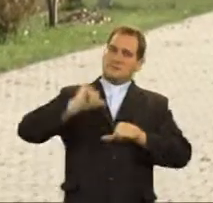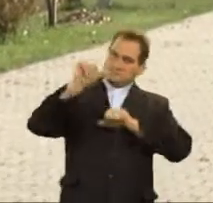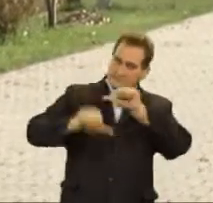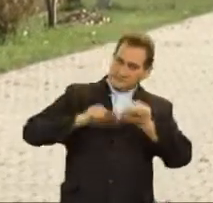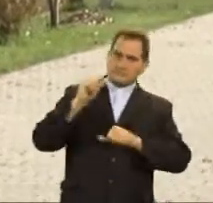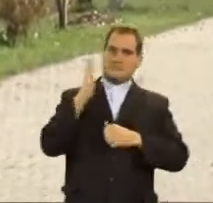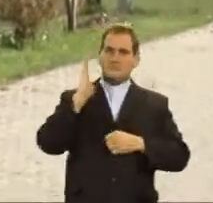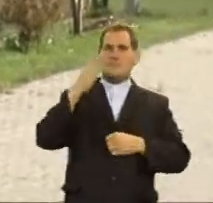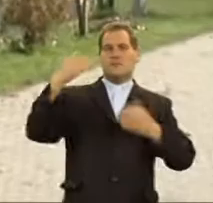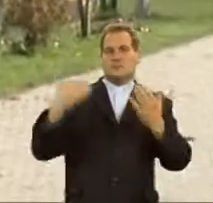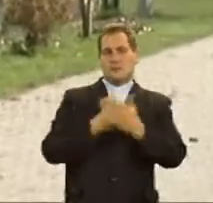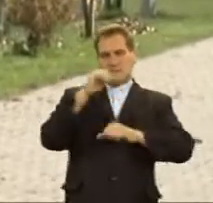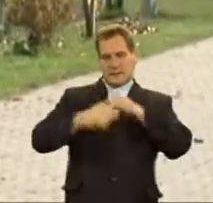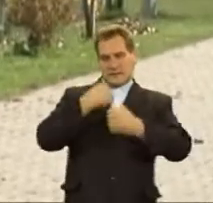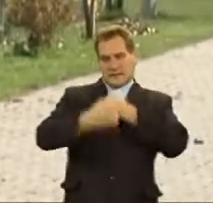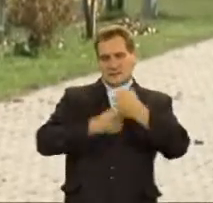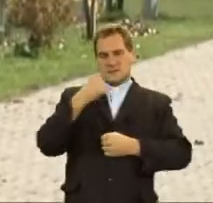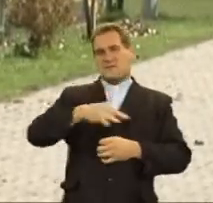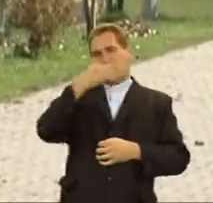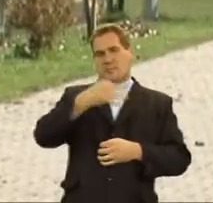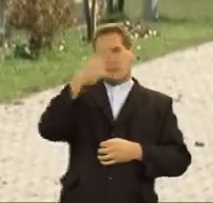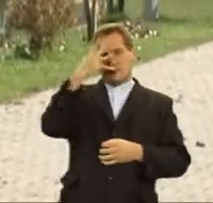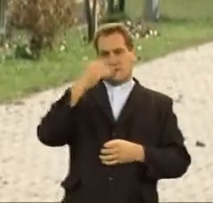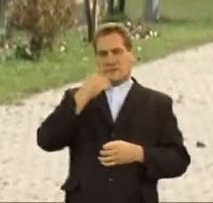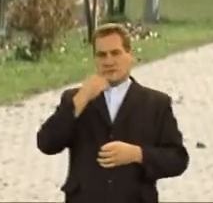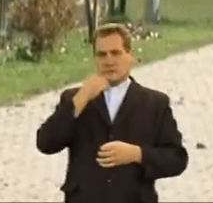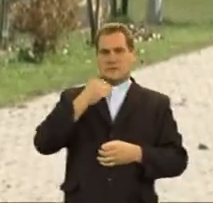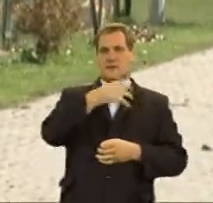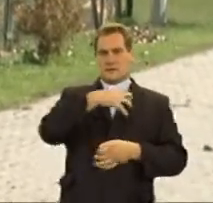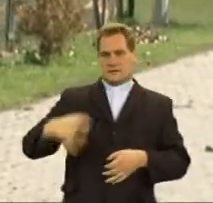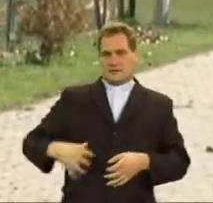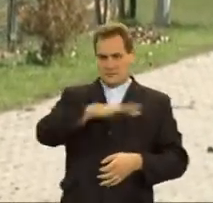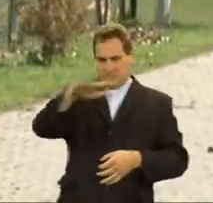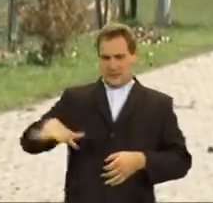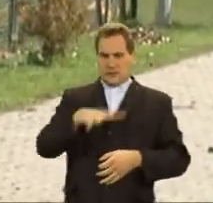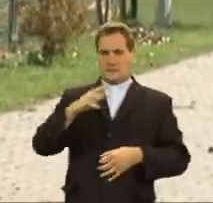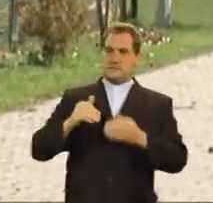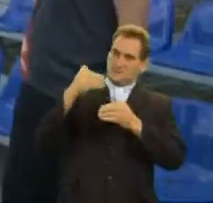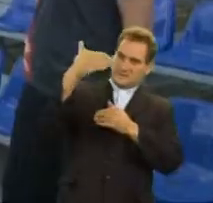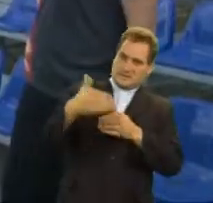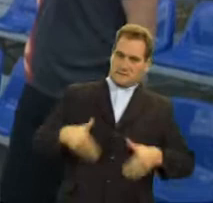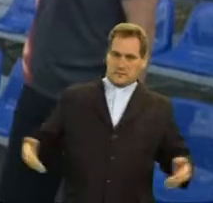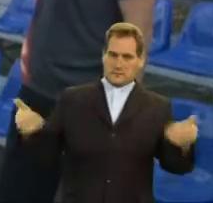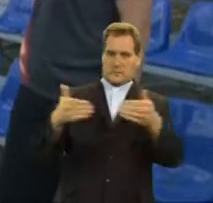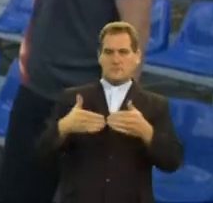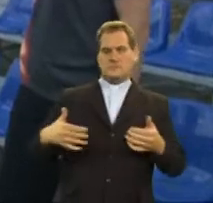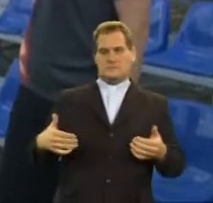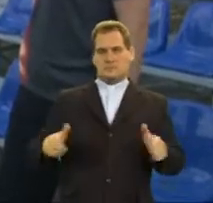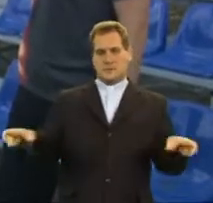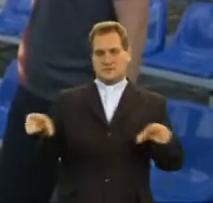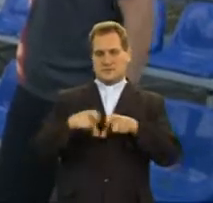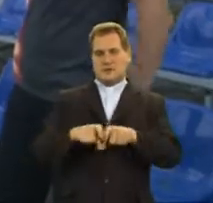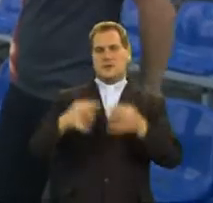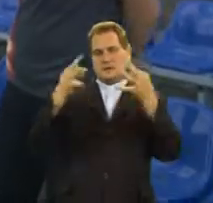być prowadzone prace związane z poprawą estetyki i zagospodarowaniem terenów zielonych wokół stadionu. Teraz to stadion z